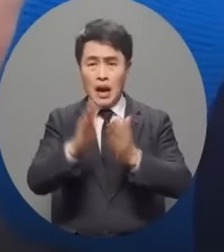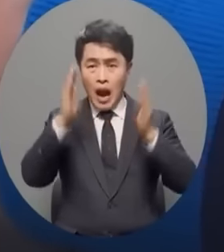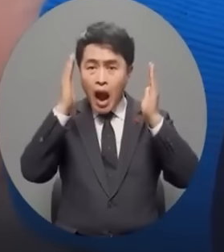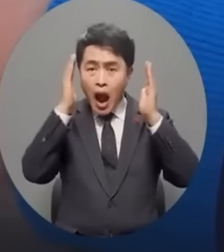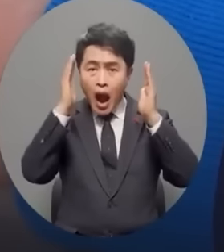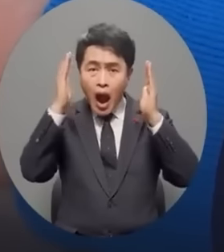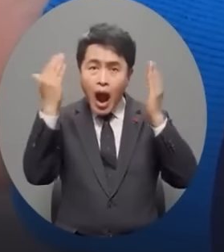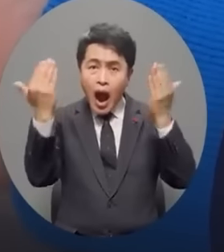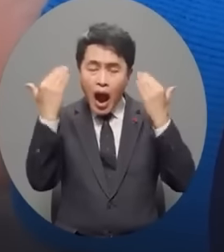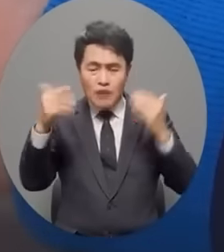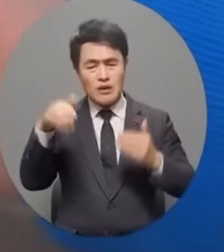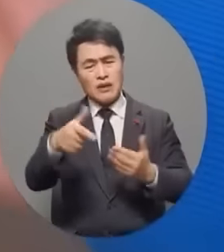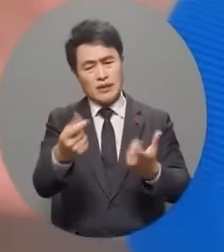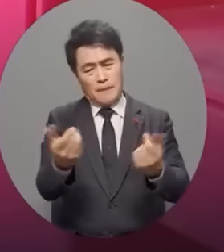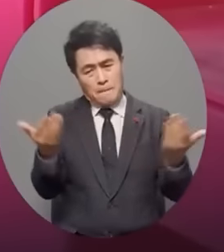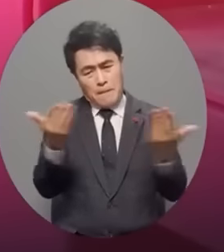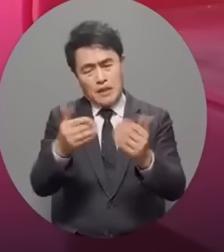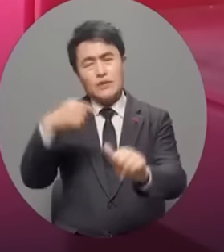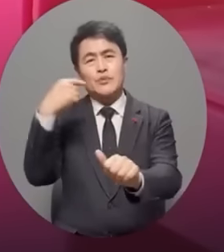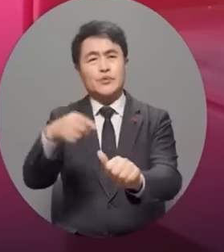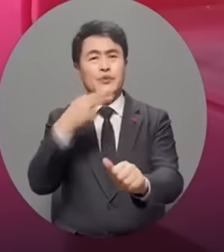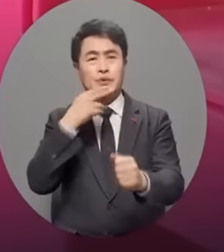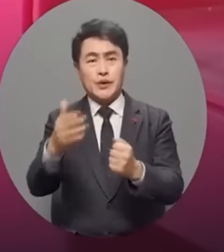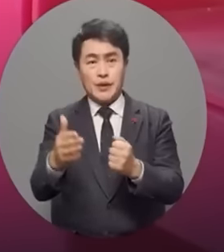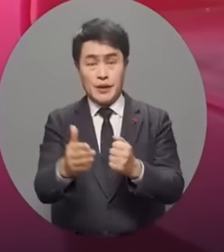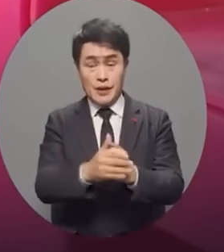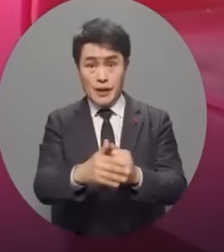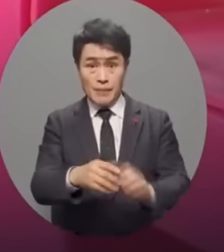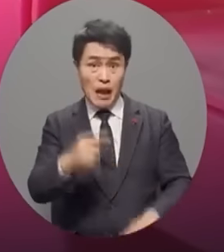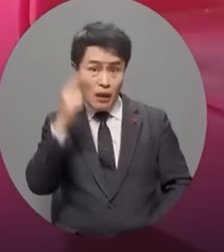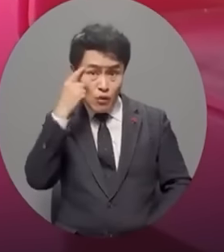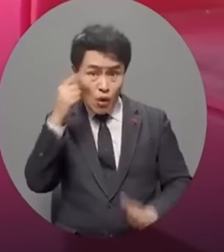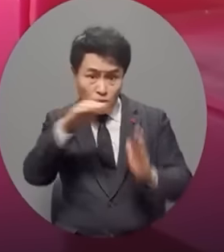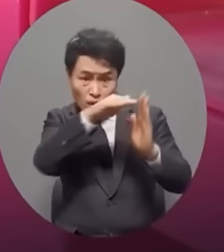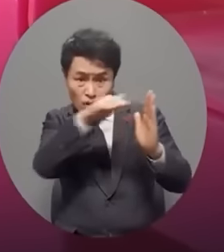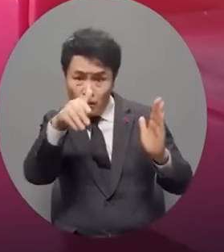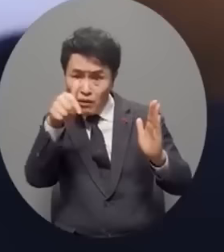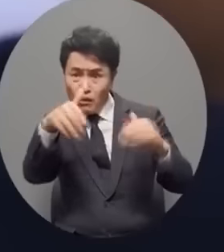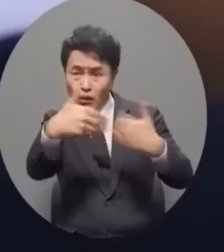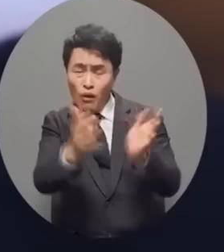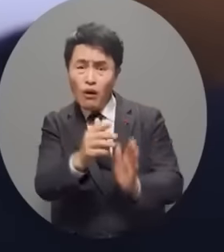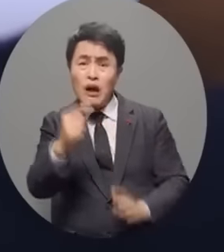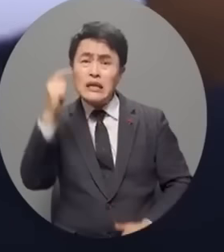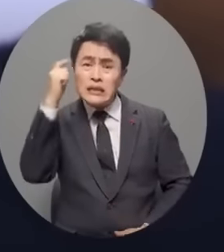그런 맞춤형 지원이 없습니다. 경계선 지능인의 어려움은 지적장애인의